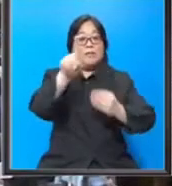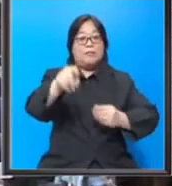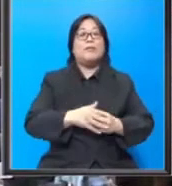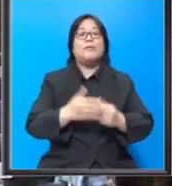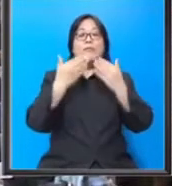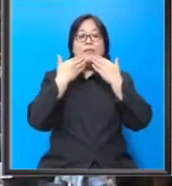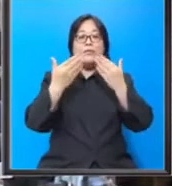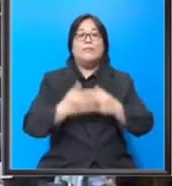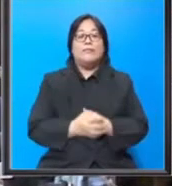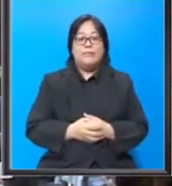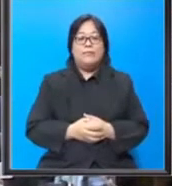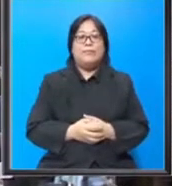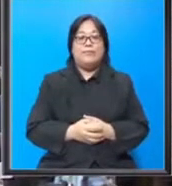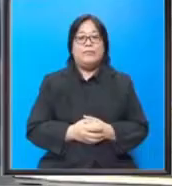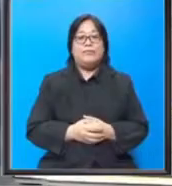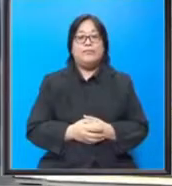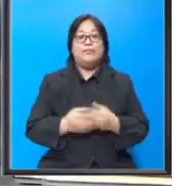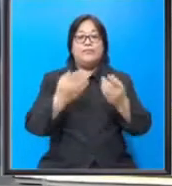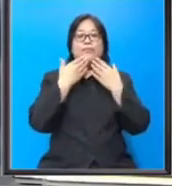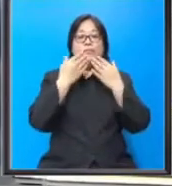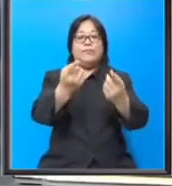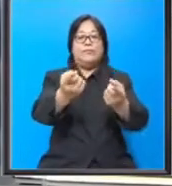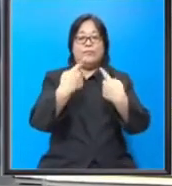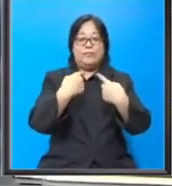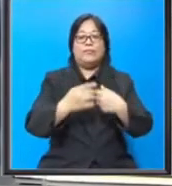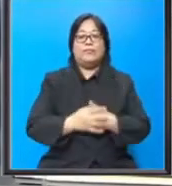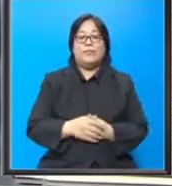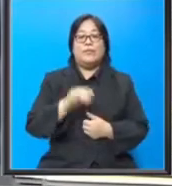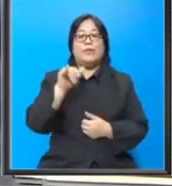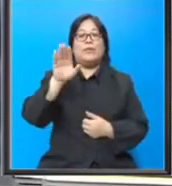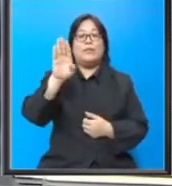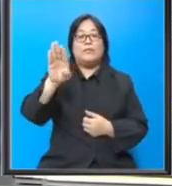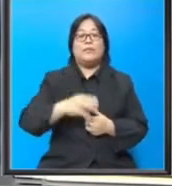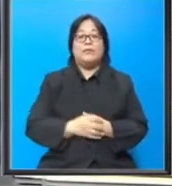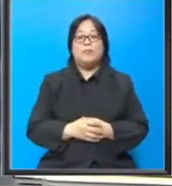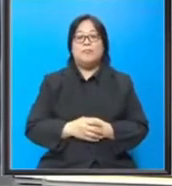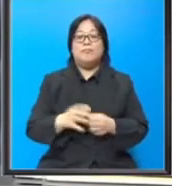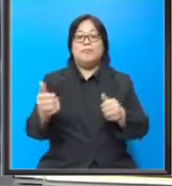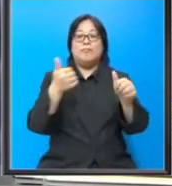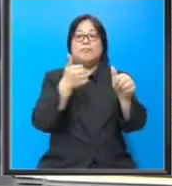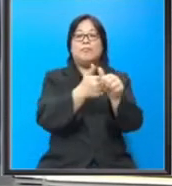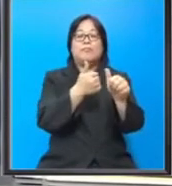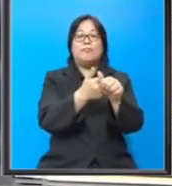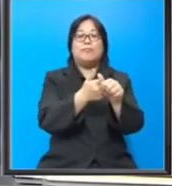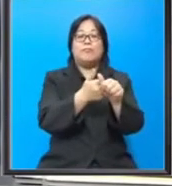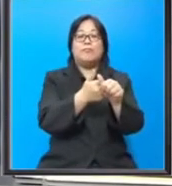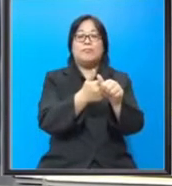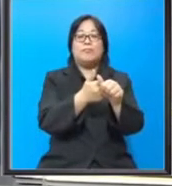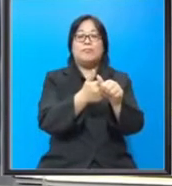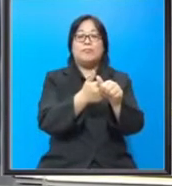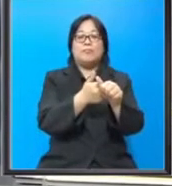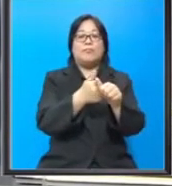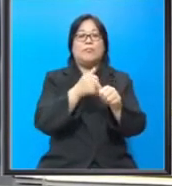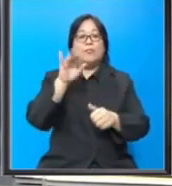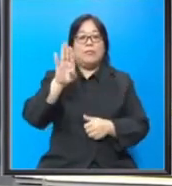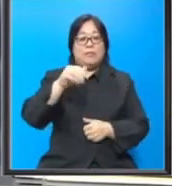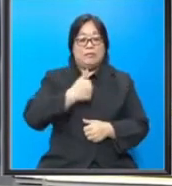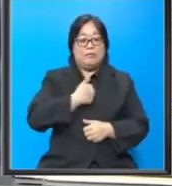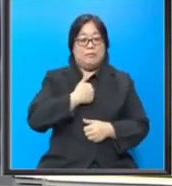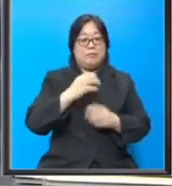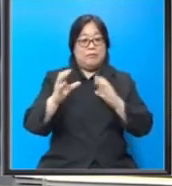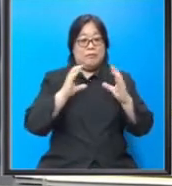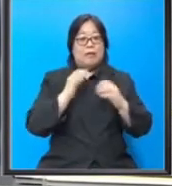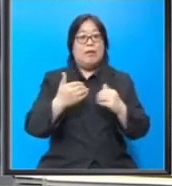termasuk croce ya per jawabannya diberi yang normal mengikut dah pengakuan yang promo sendiri